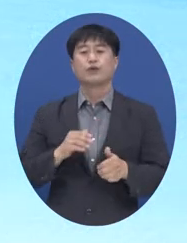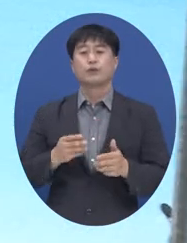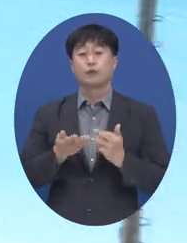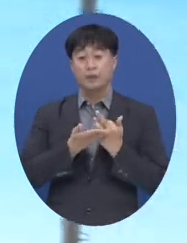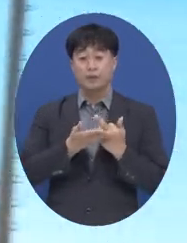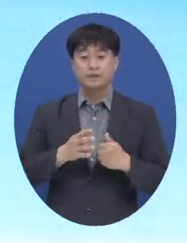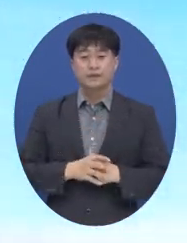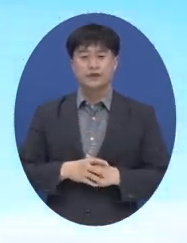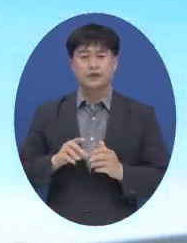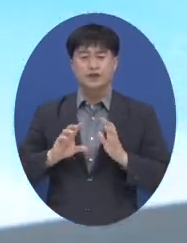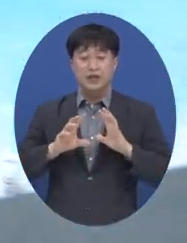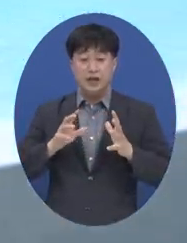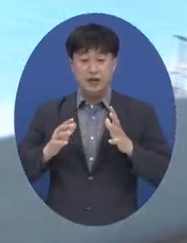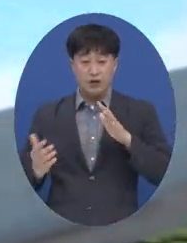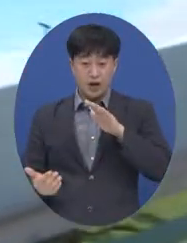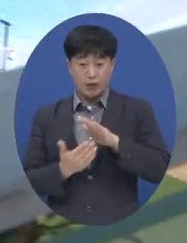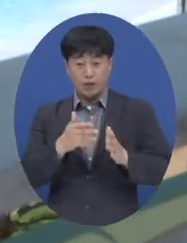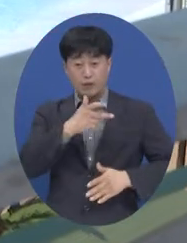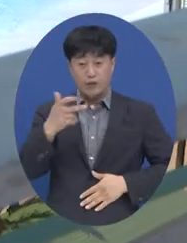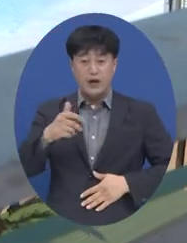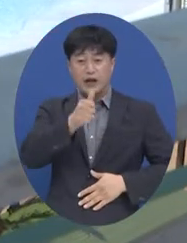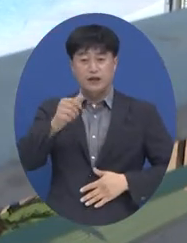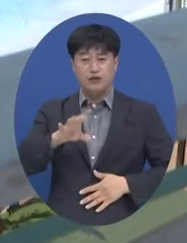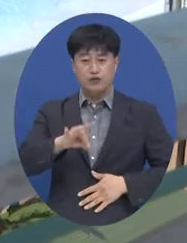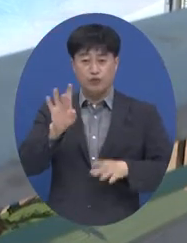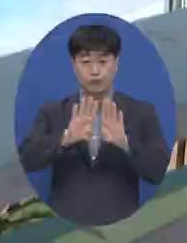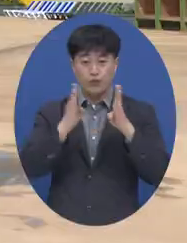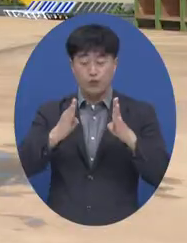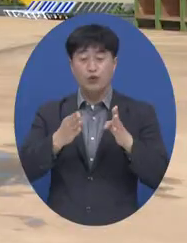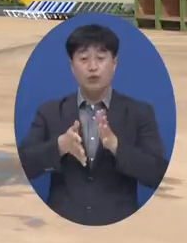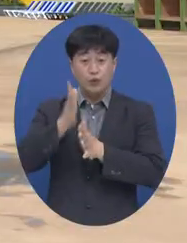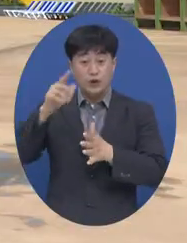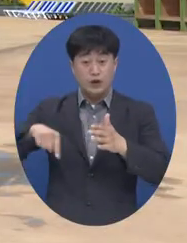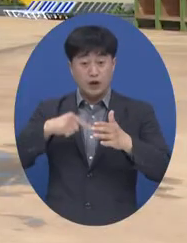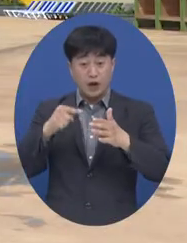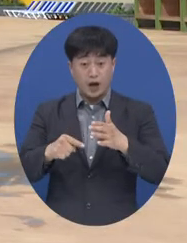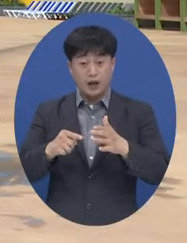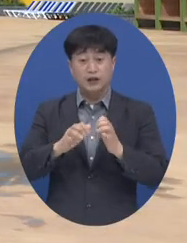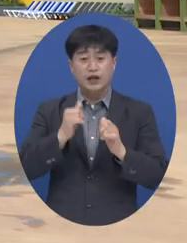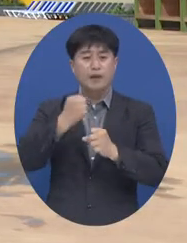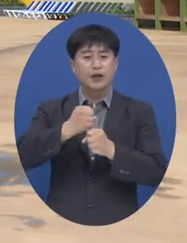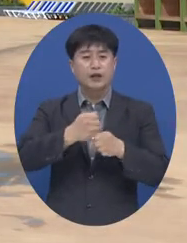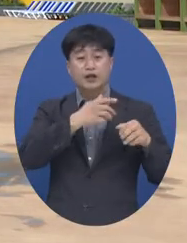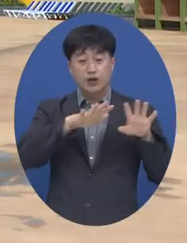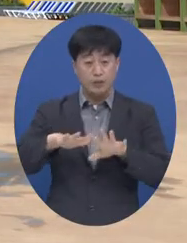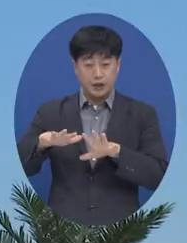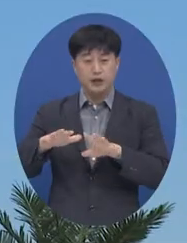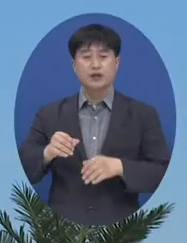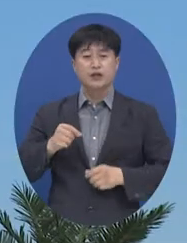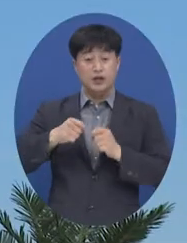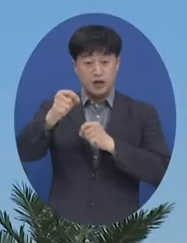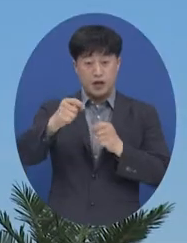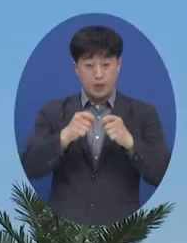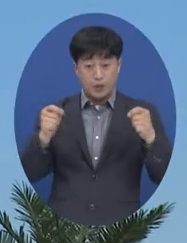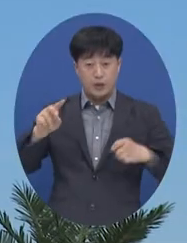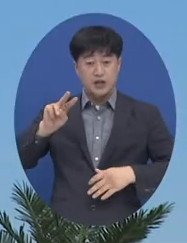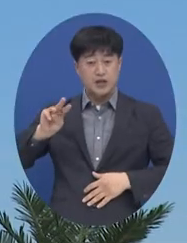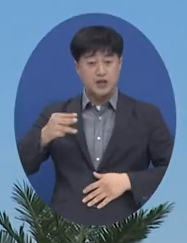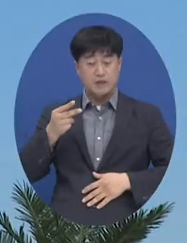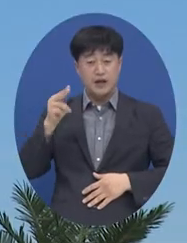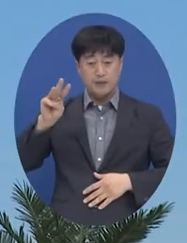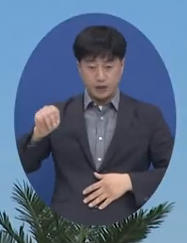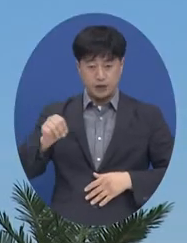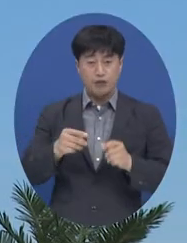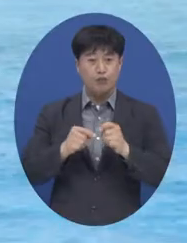규모를 자랑하고 아시아에선 최초로 문을 연 도심형 인공 서핑 시설입니다. 길이와 폭이 200m가 넘는 인공